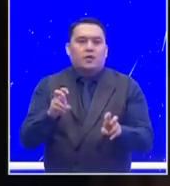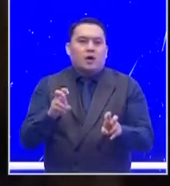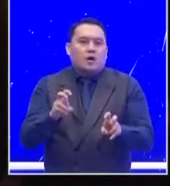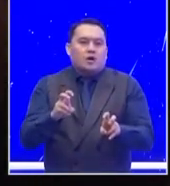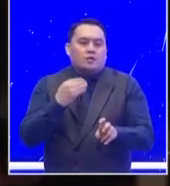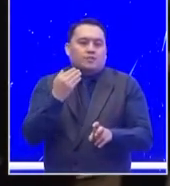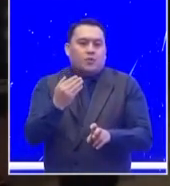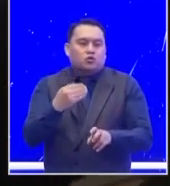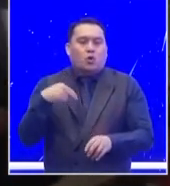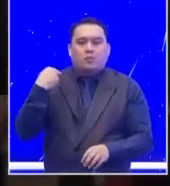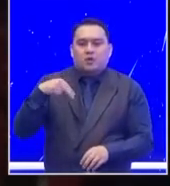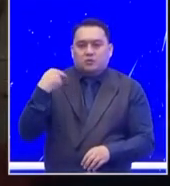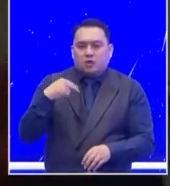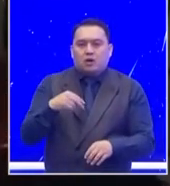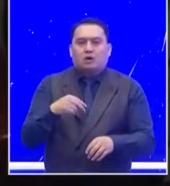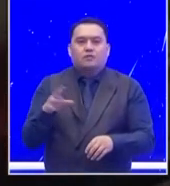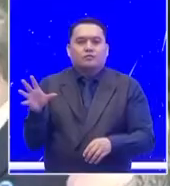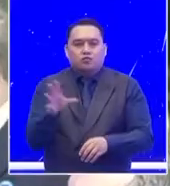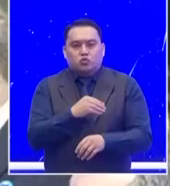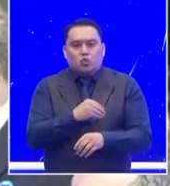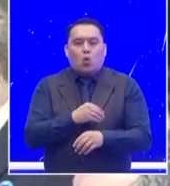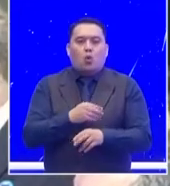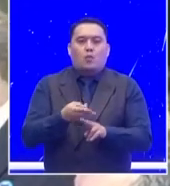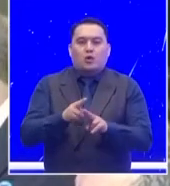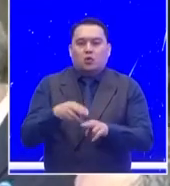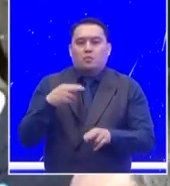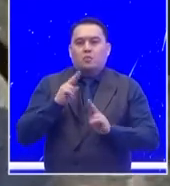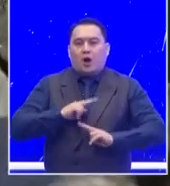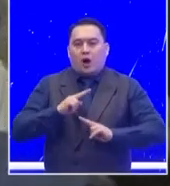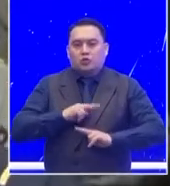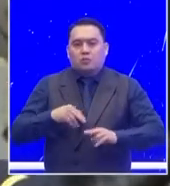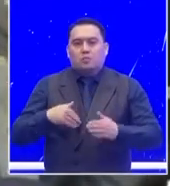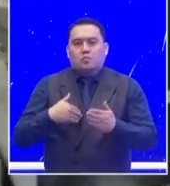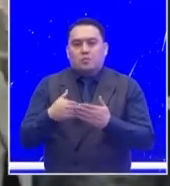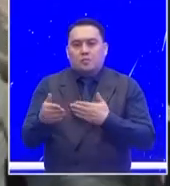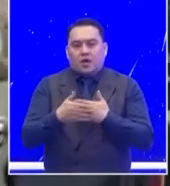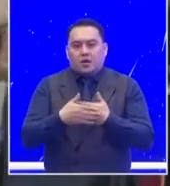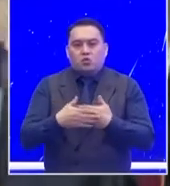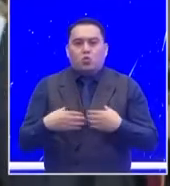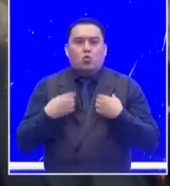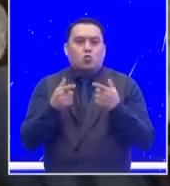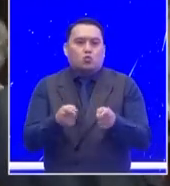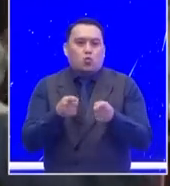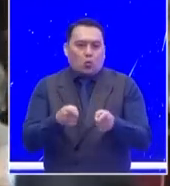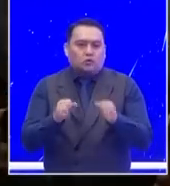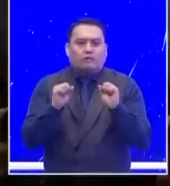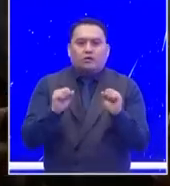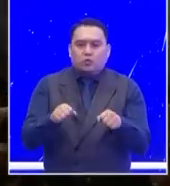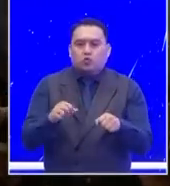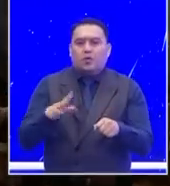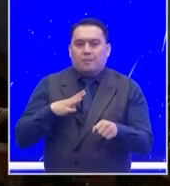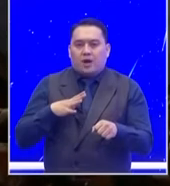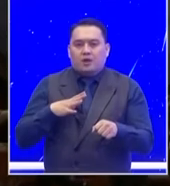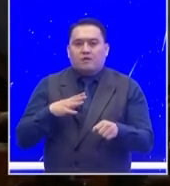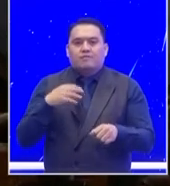По словам Макрона, одностороннее разоружение обнажит Францию и ее партнеров перед угрозой силового давления и шантажа. Напомним, после